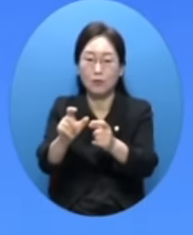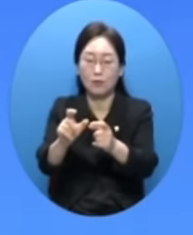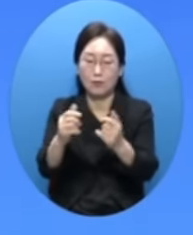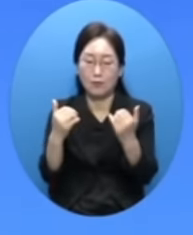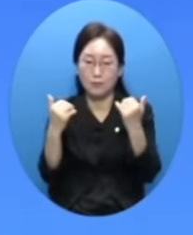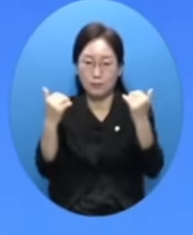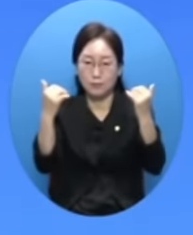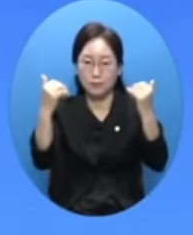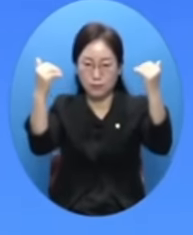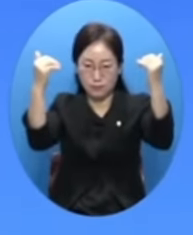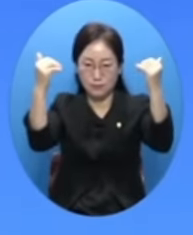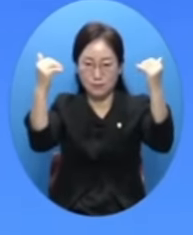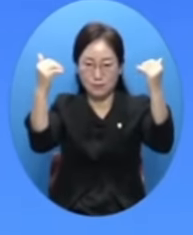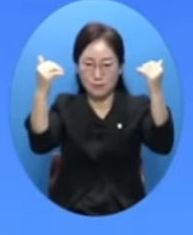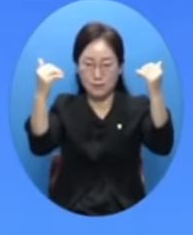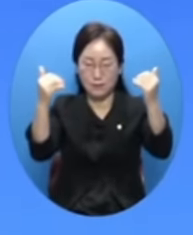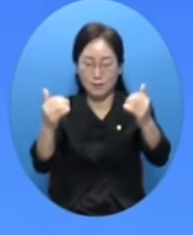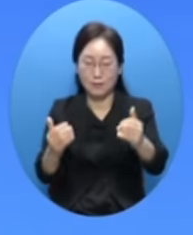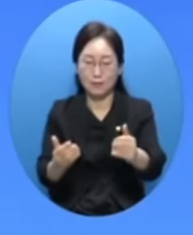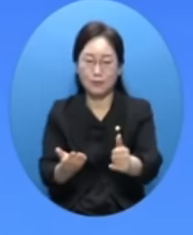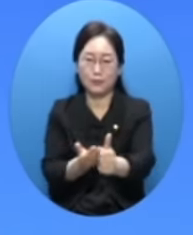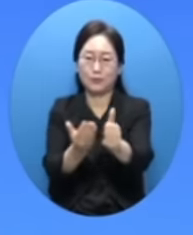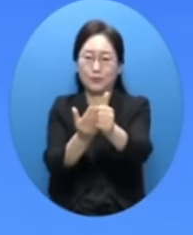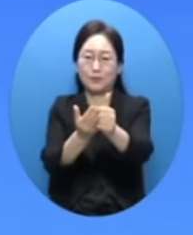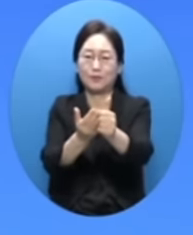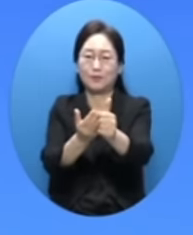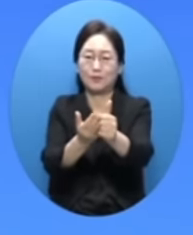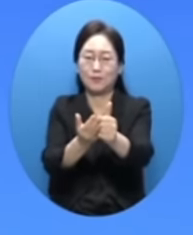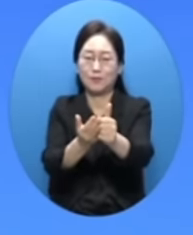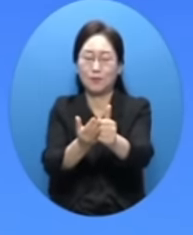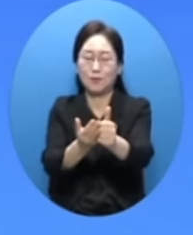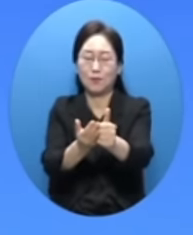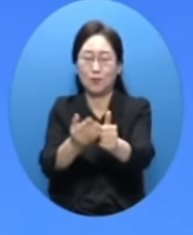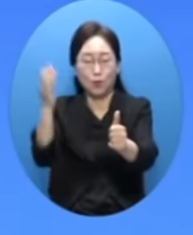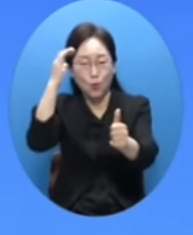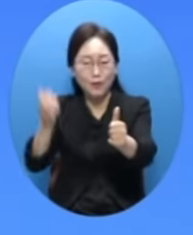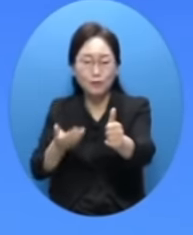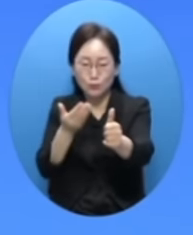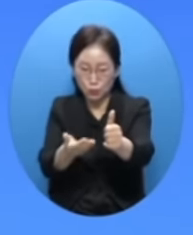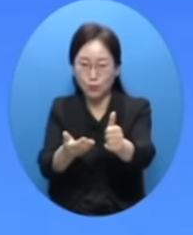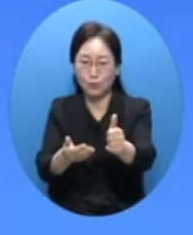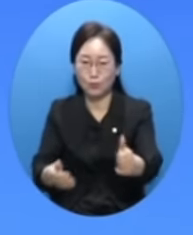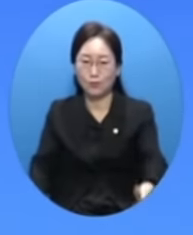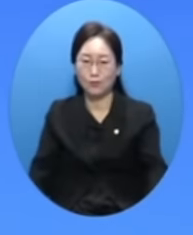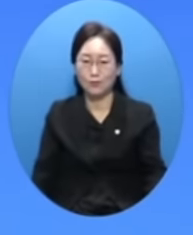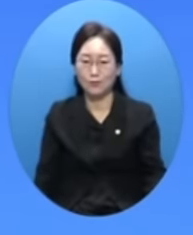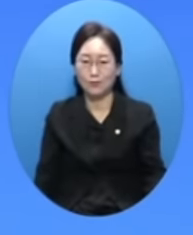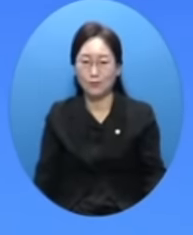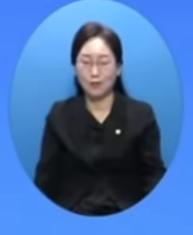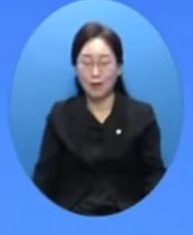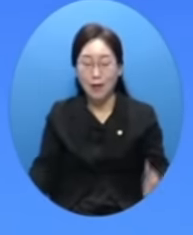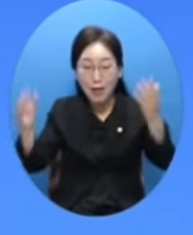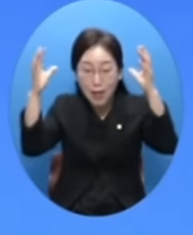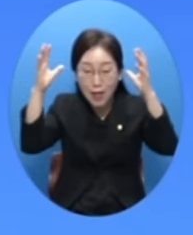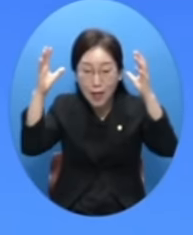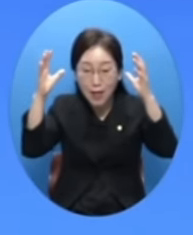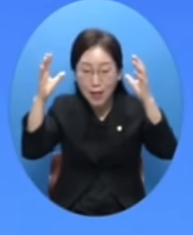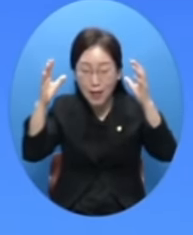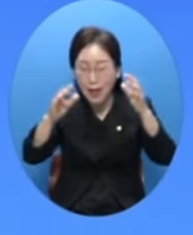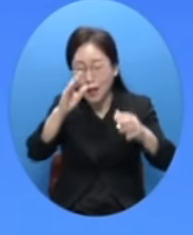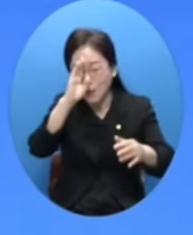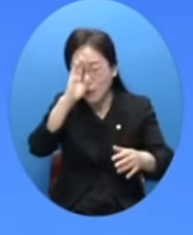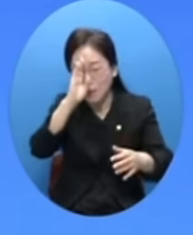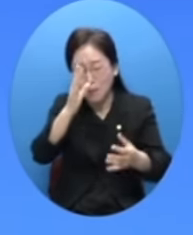성숙한 믿음으로 성장시켜주기 위해서 고난을 허락하시는 것입니다. 어린아이가